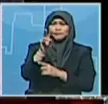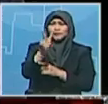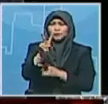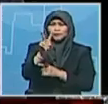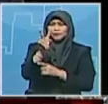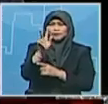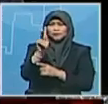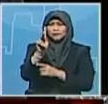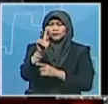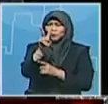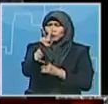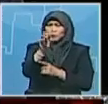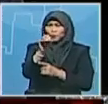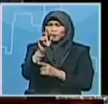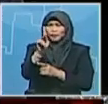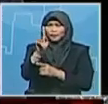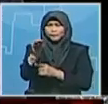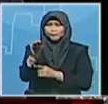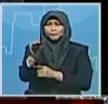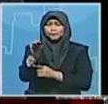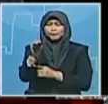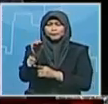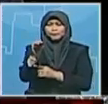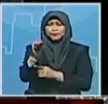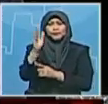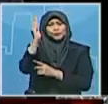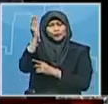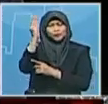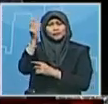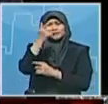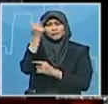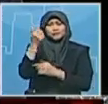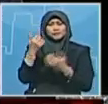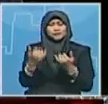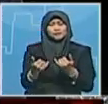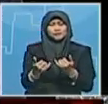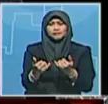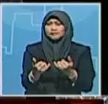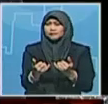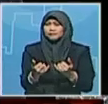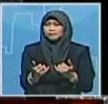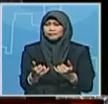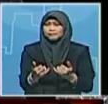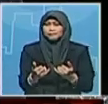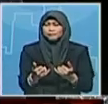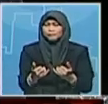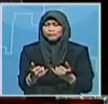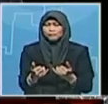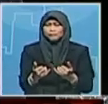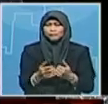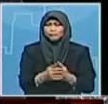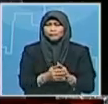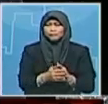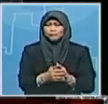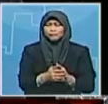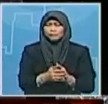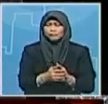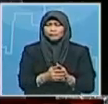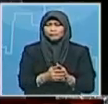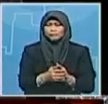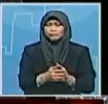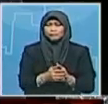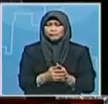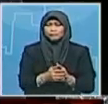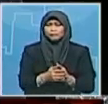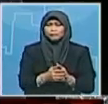10 kilometer, 20 kilometer lebih kurang itulah. Alhamdulillah, kerana saya sebelum ni saya pergi pejabat Datuk buat dokumen dari orang kampung